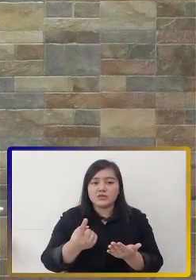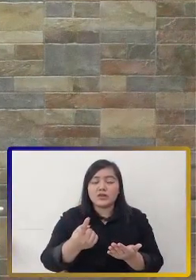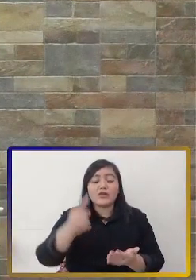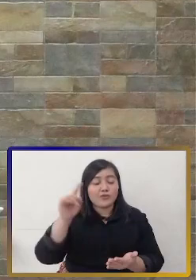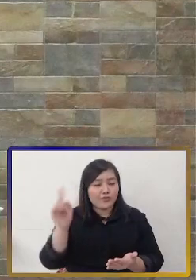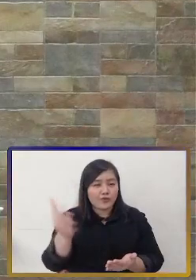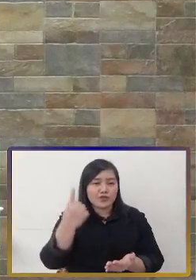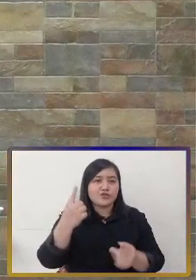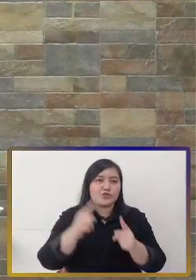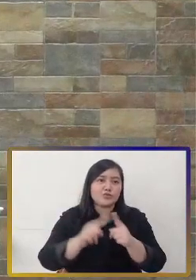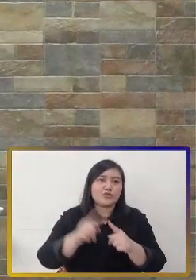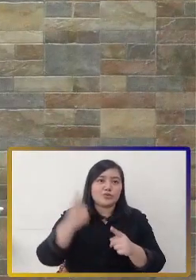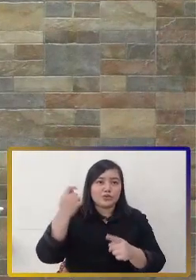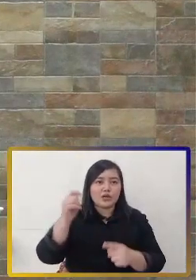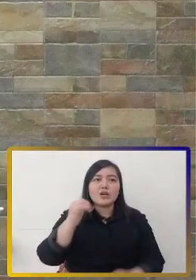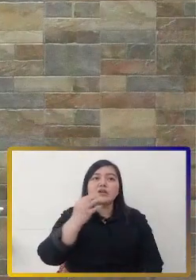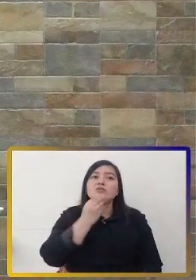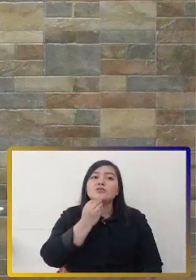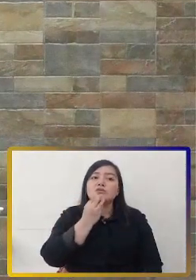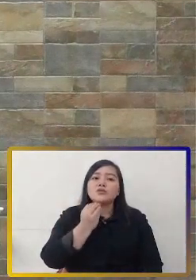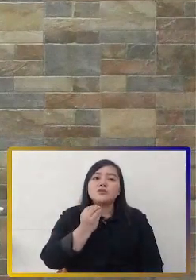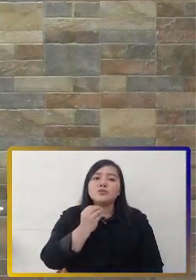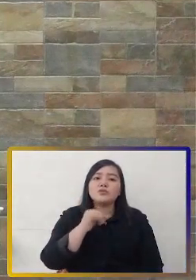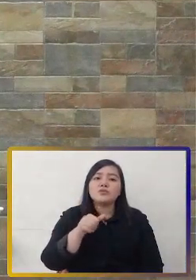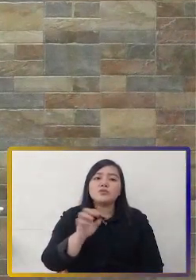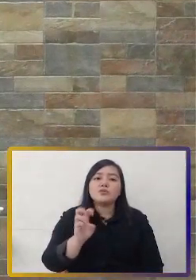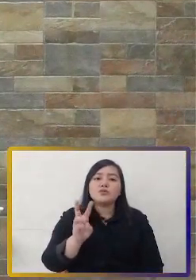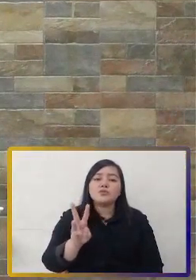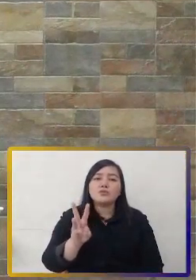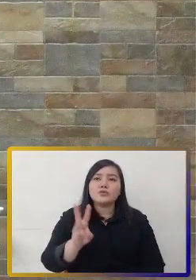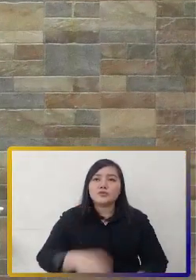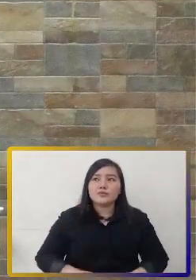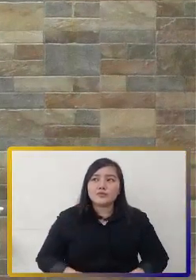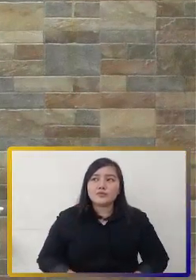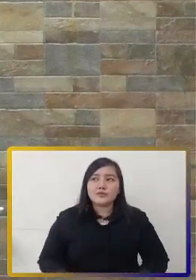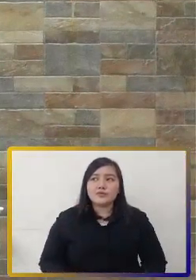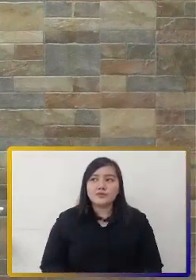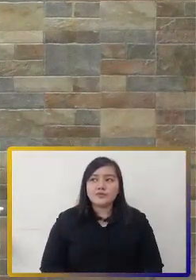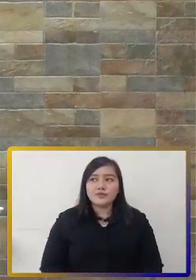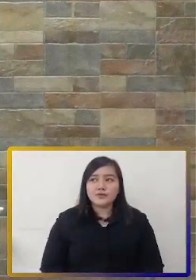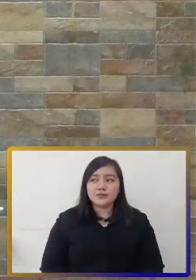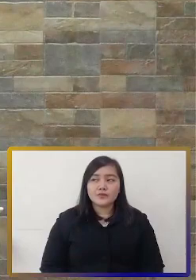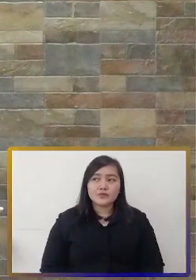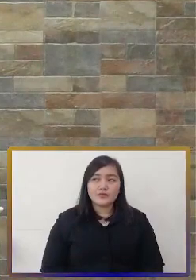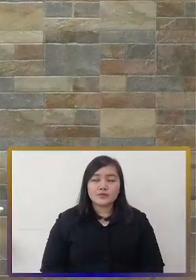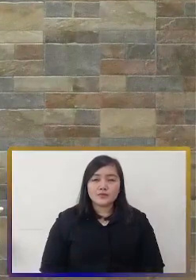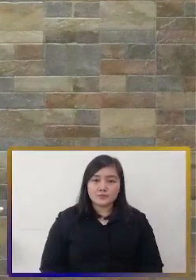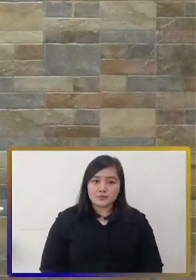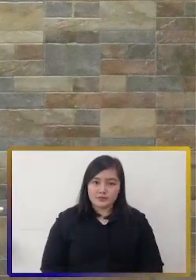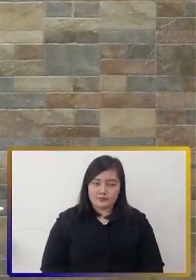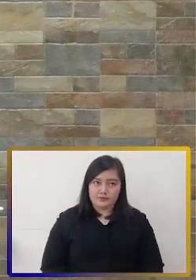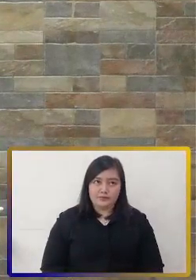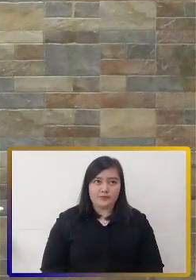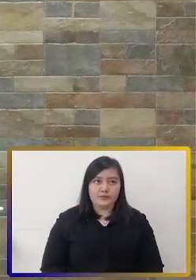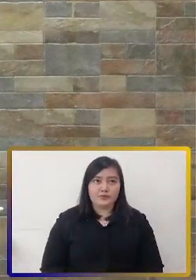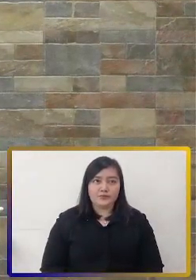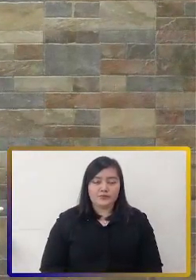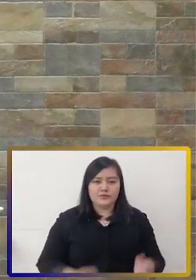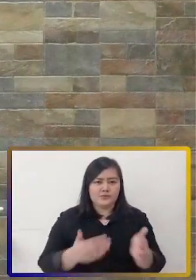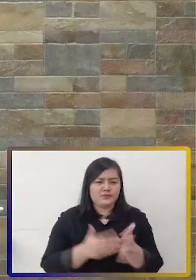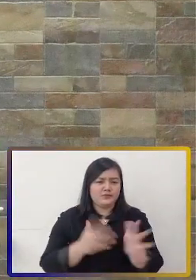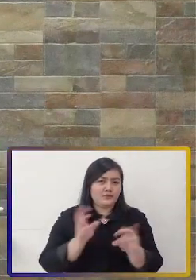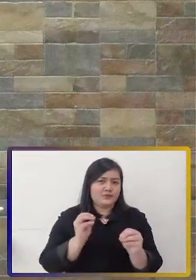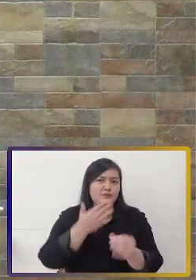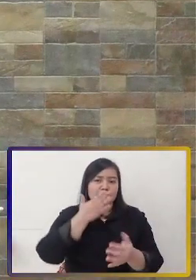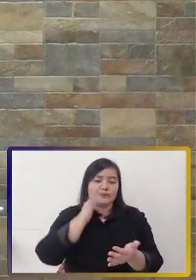first. Alright? So again, wala pong masamang malabo or anumang negative explanation po sa